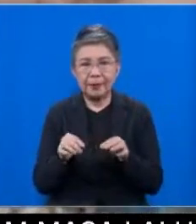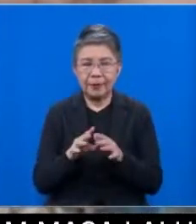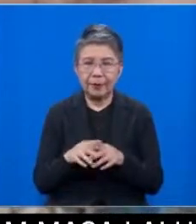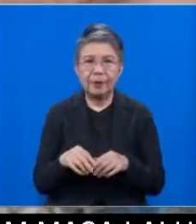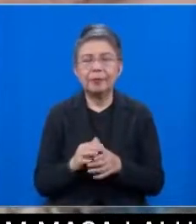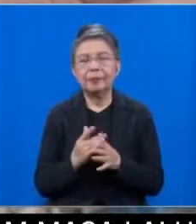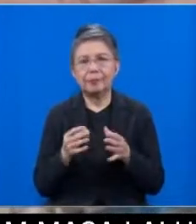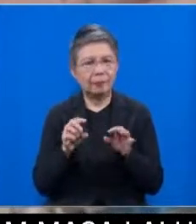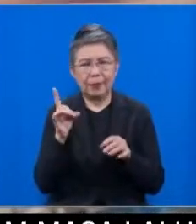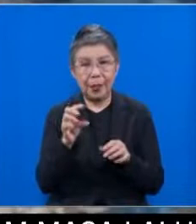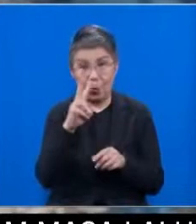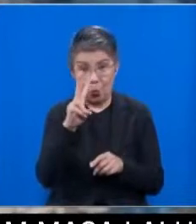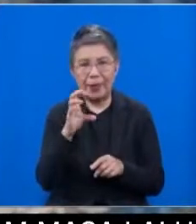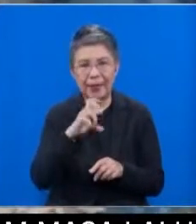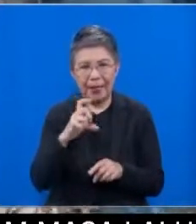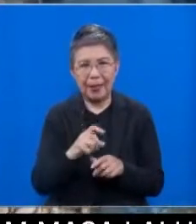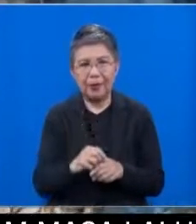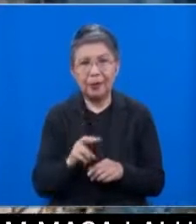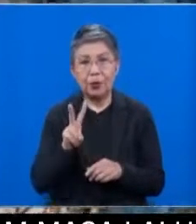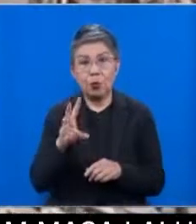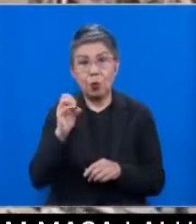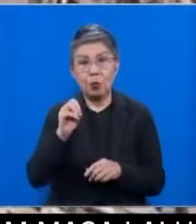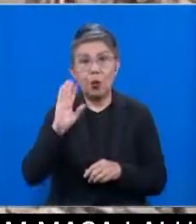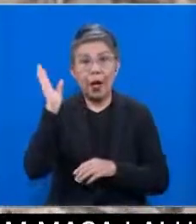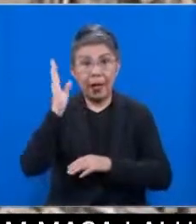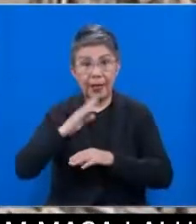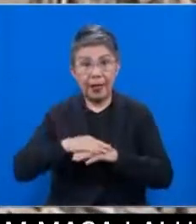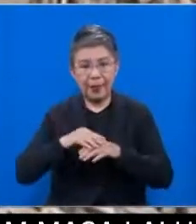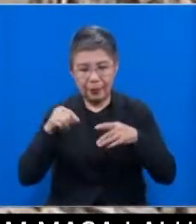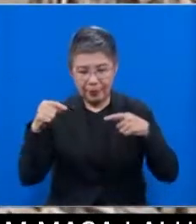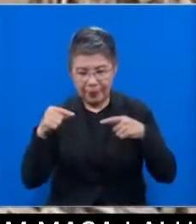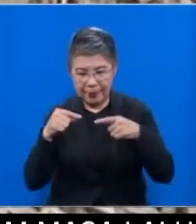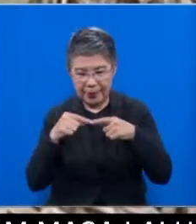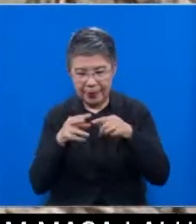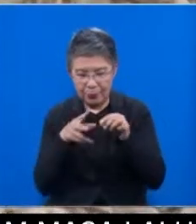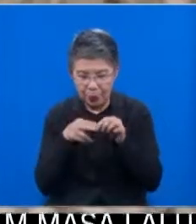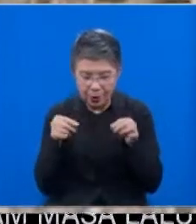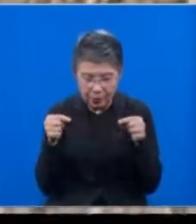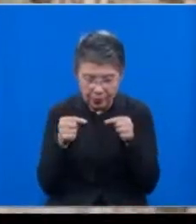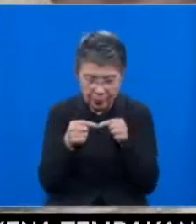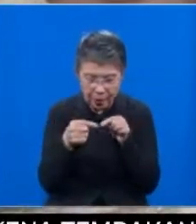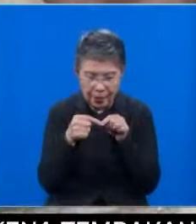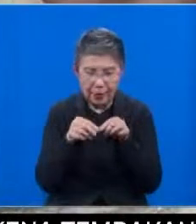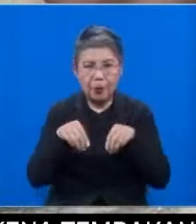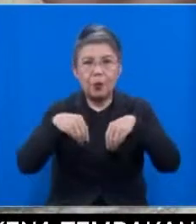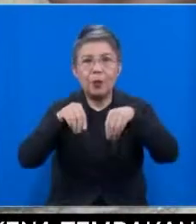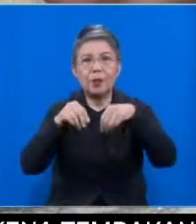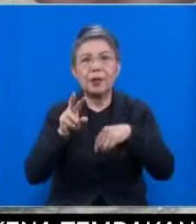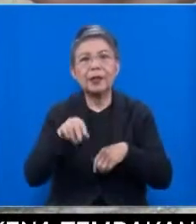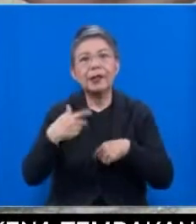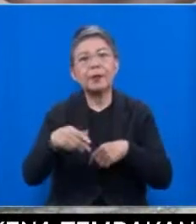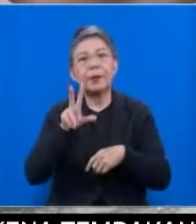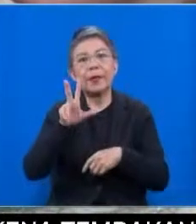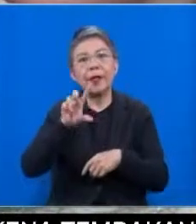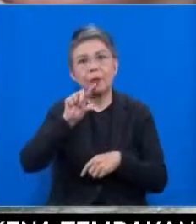V. Dalam jangka 20 hari, sambungan akan bersenyawa. Bonsai Kamboja bisa dipasarkan 3 bulan setelah